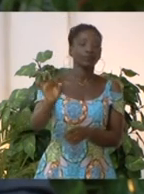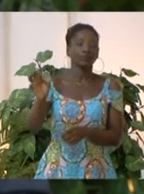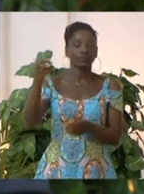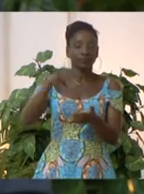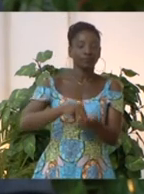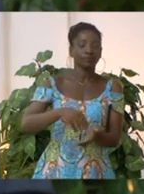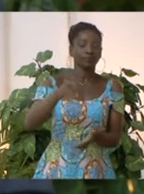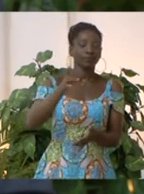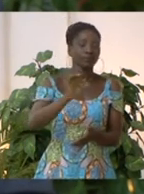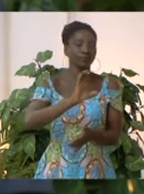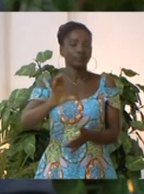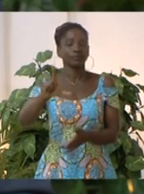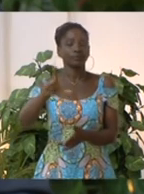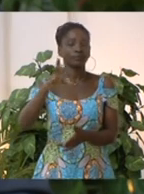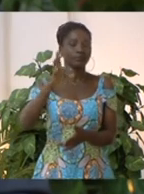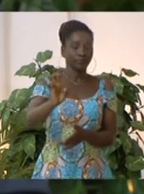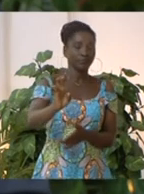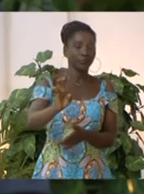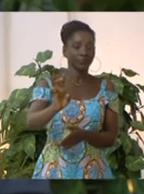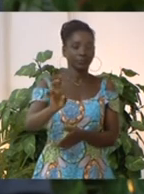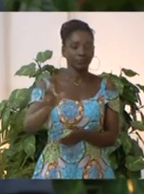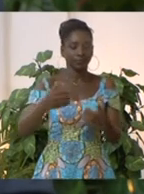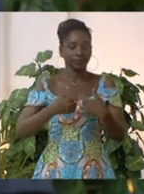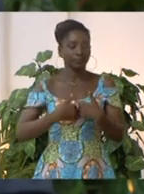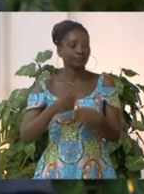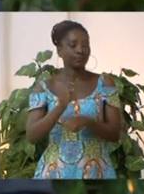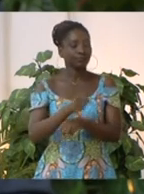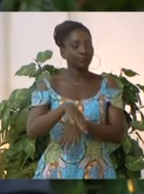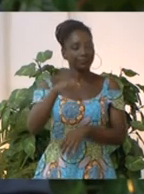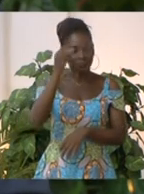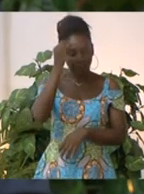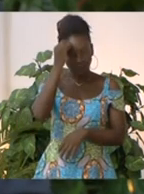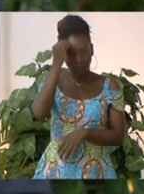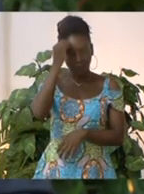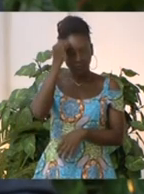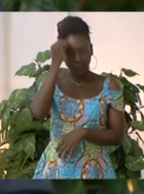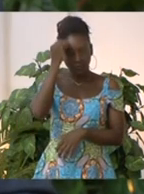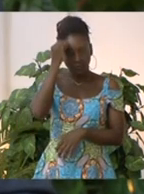9827. Ont obtenu Alassane Ouattara,